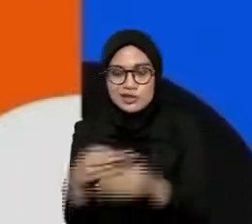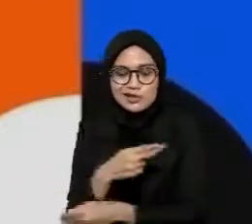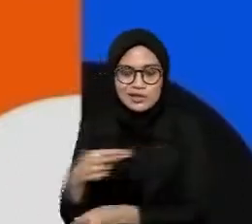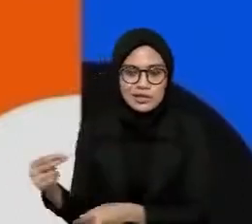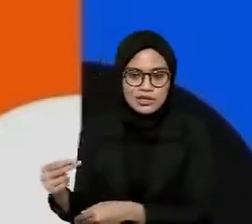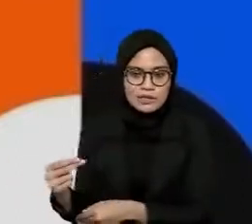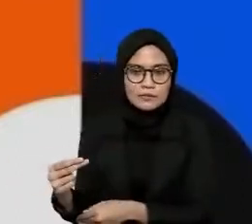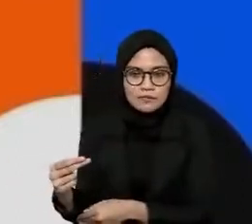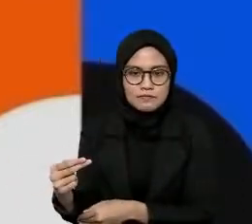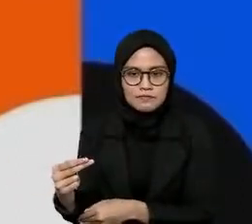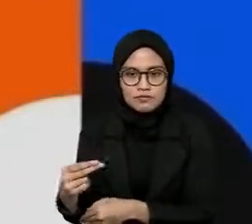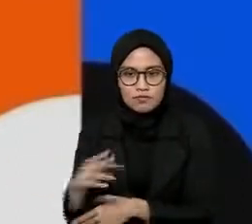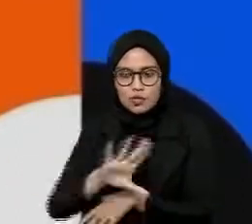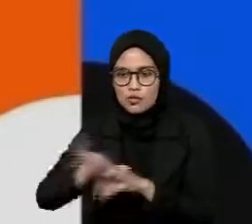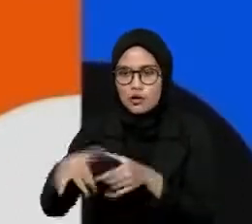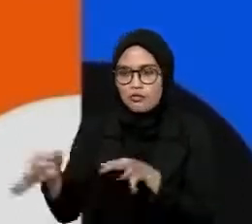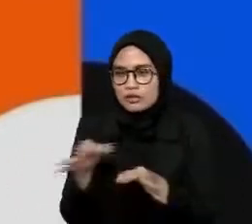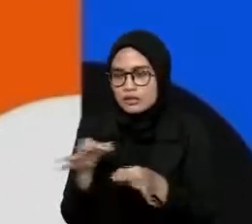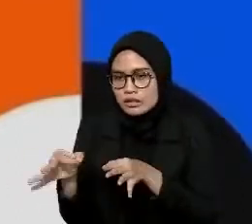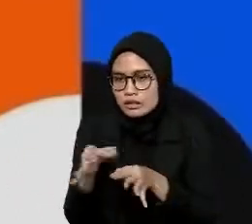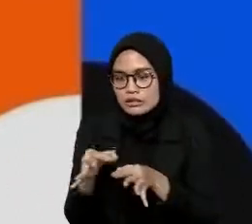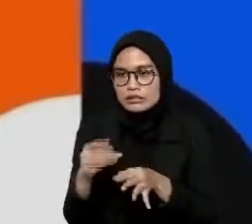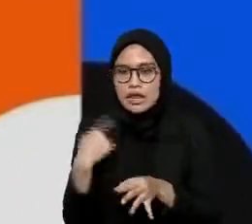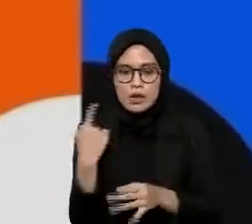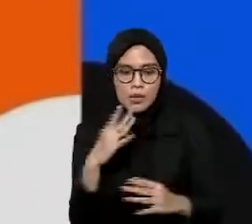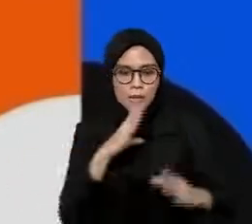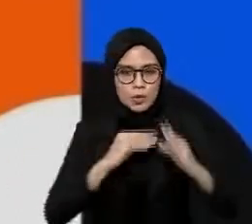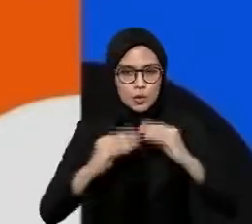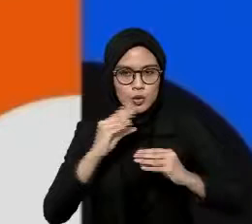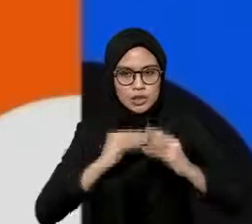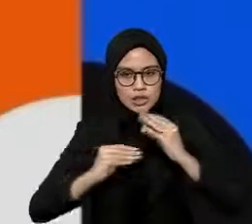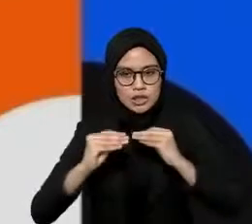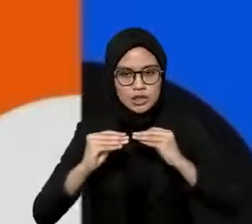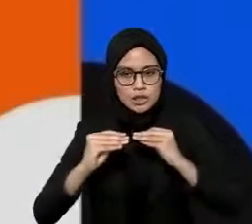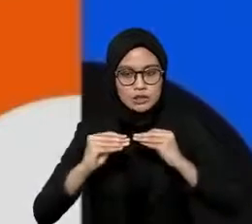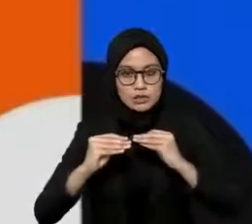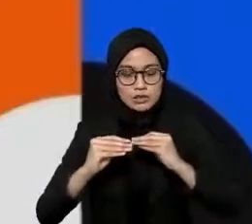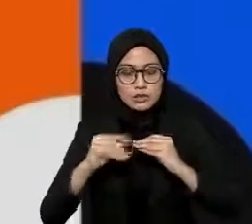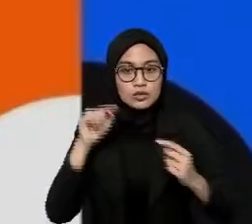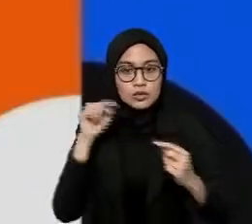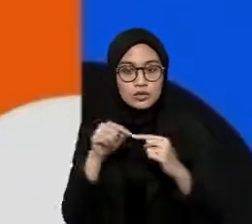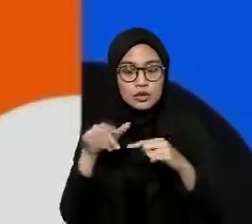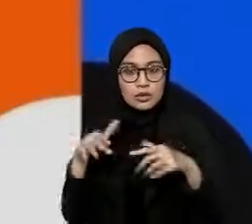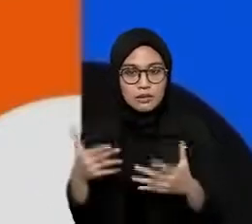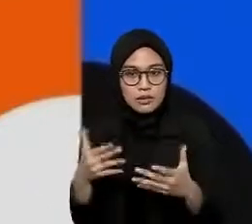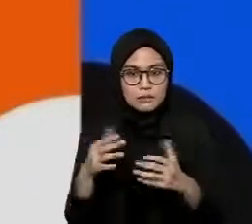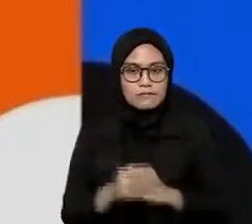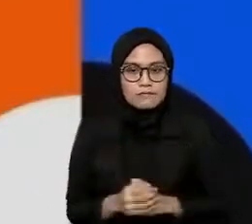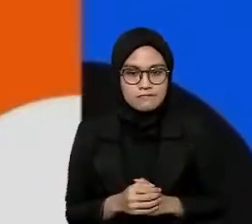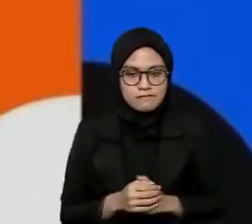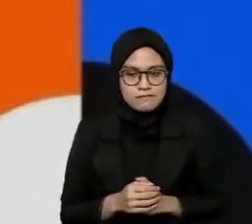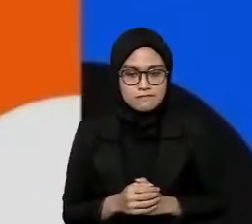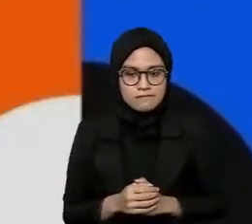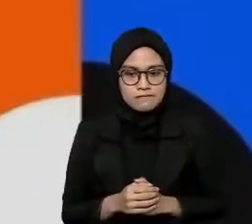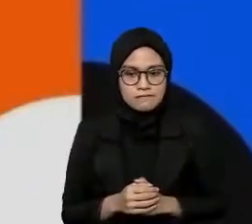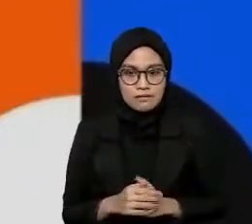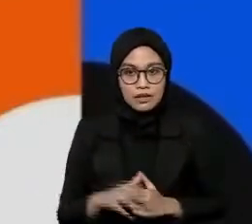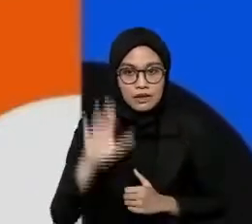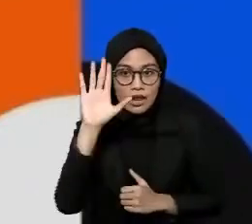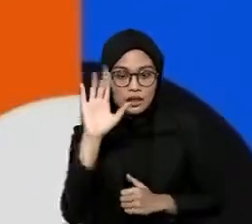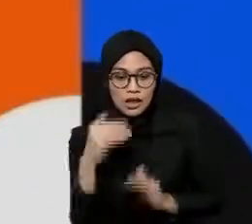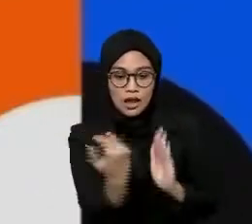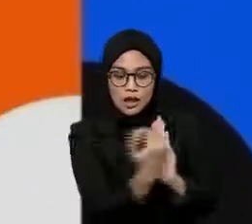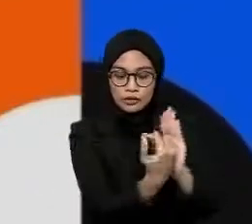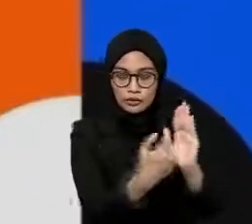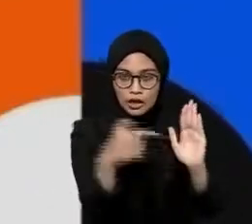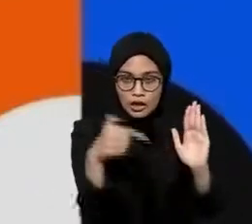pengelola prasarana maupun sarana, untuk memastikan bahwa semua ketentuan yang nanti akan diterapkan di masa